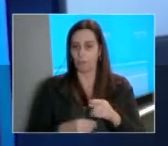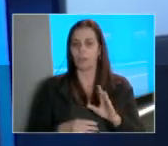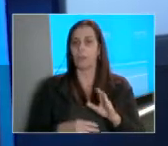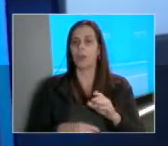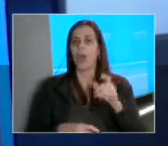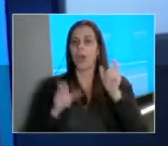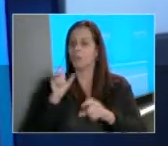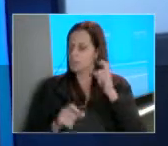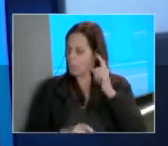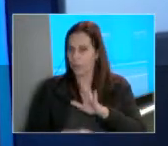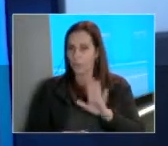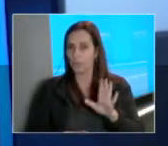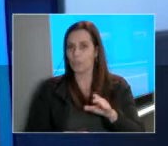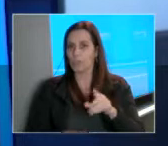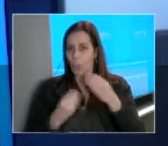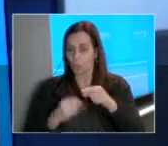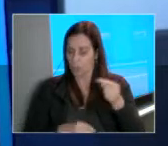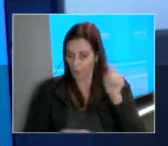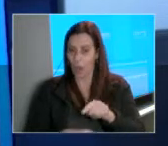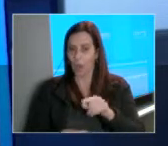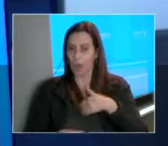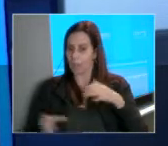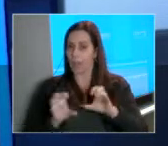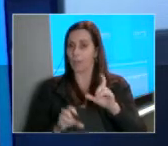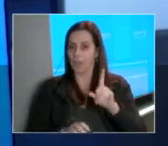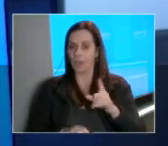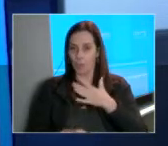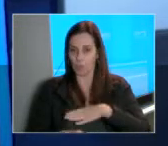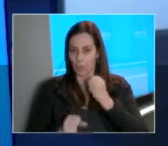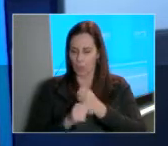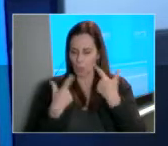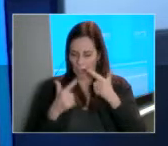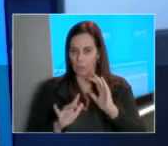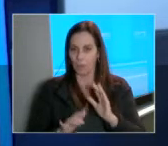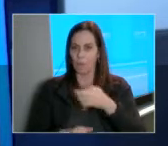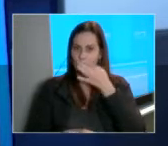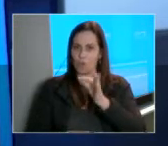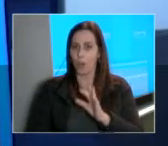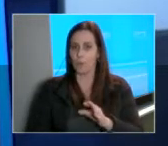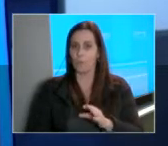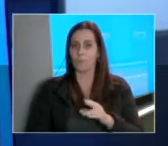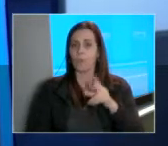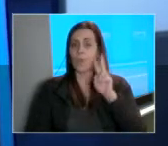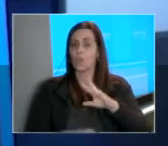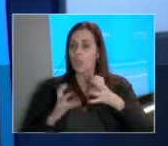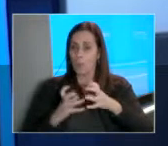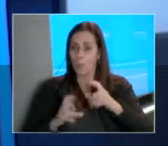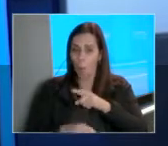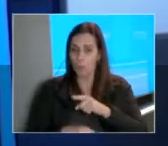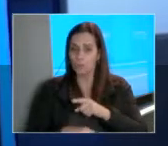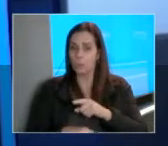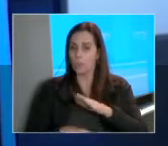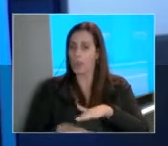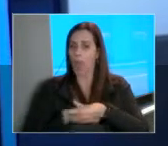האנשים. אנשים שומעים אותך, זה טוב שאתה, גם אני עצבני, אבל תן לי רגע להסביר ולשאול שאלה. יש לקיבוץ גבעת